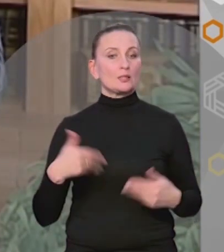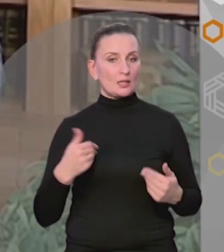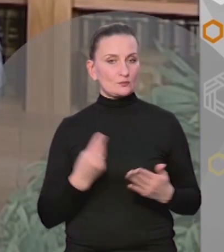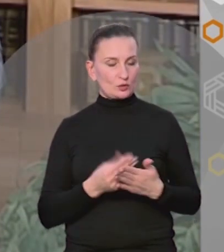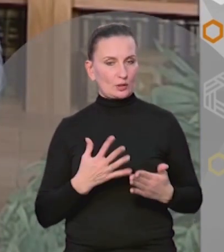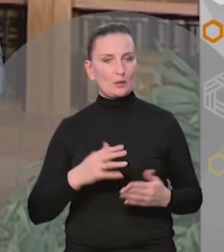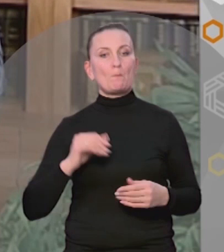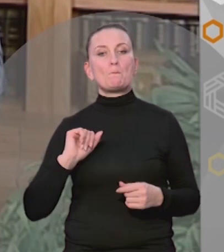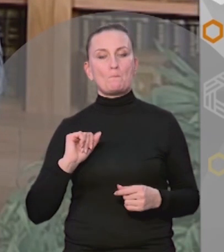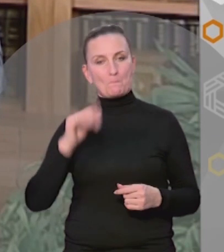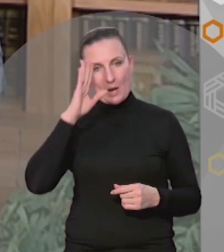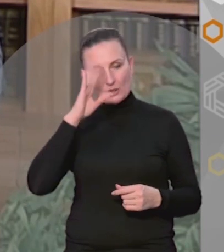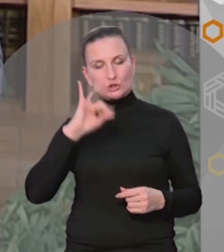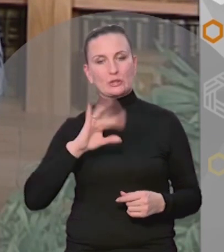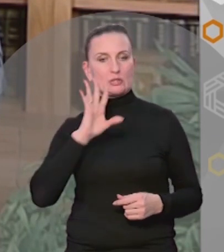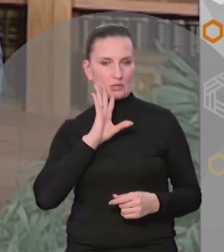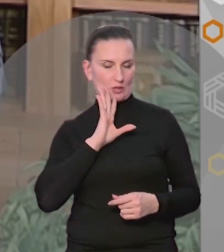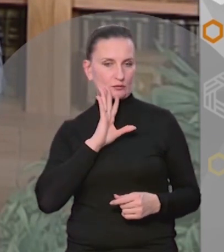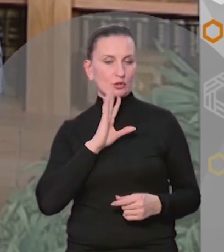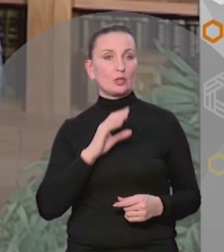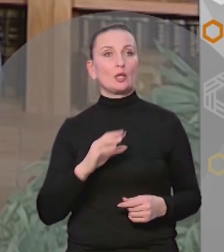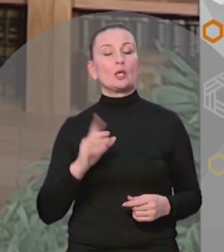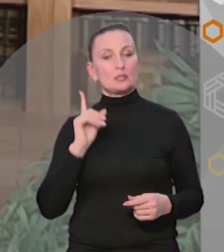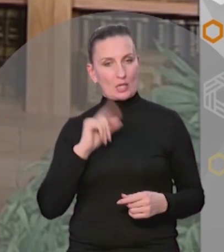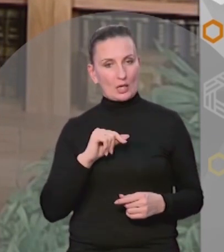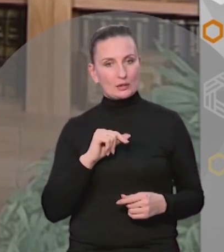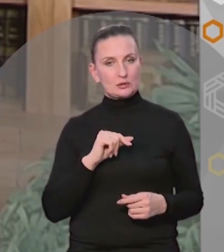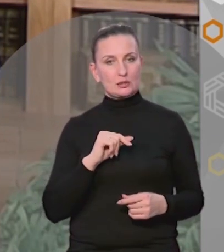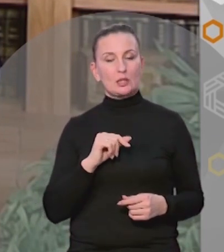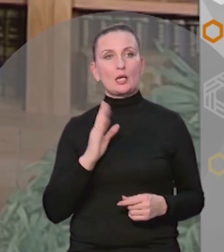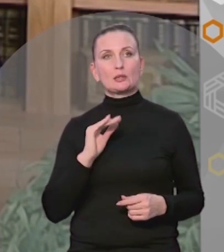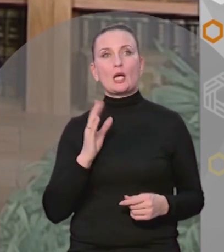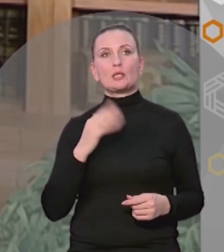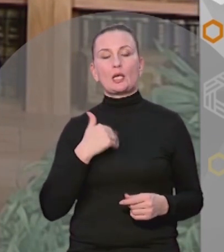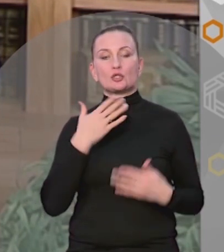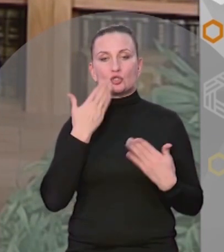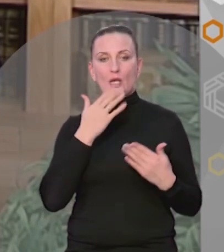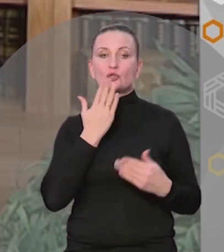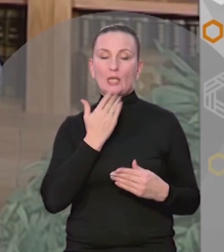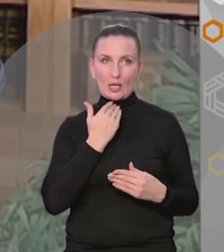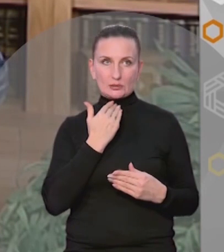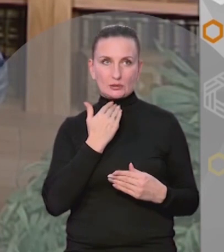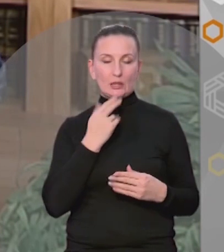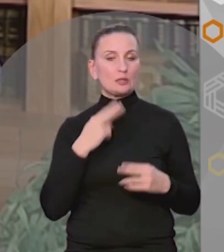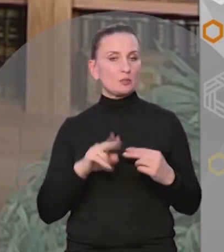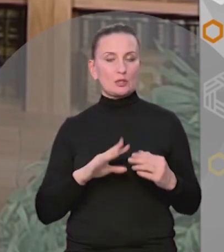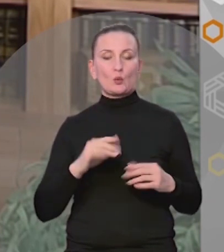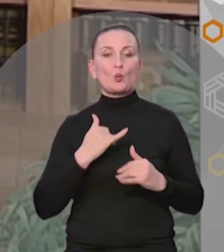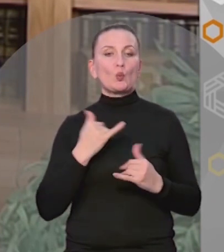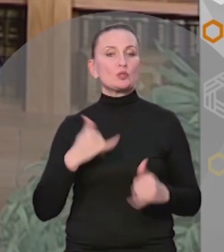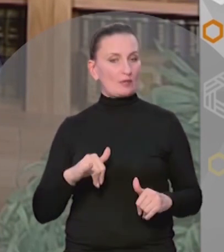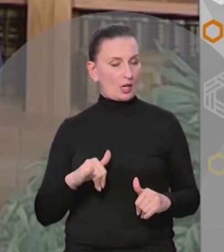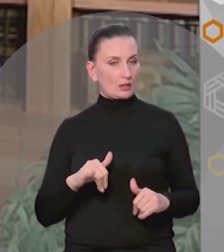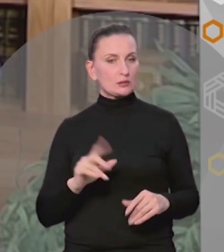Здравствуйте, дорогие мальчики и девочки. Знаете, когда я читаю сказки, то не перестаю